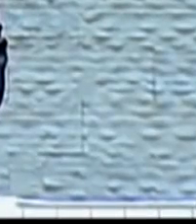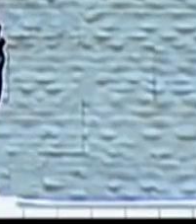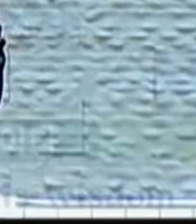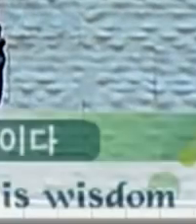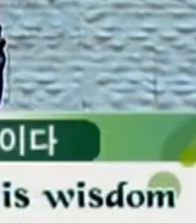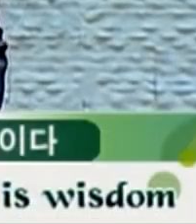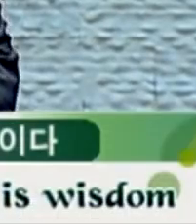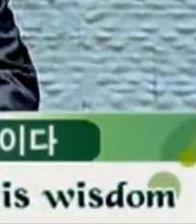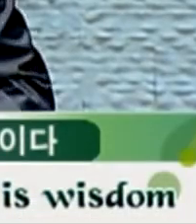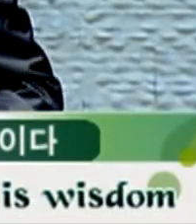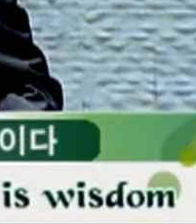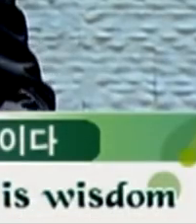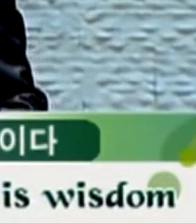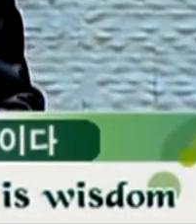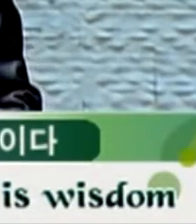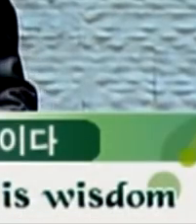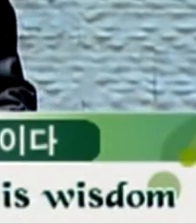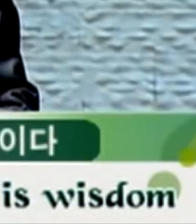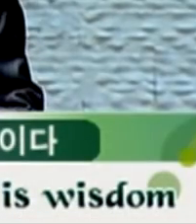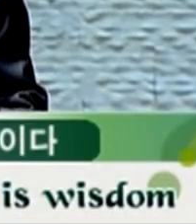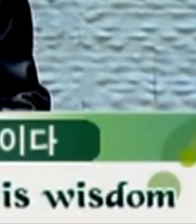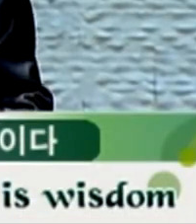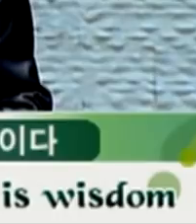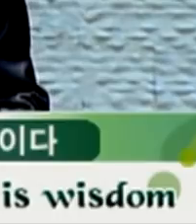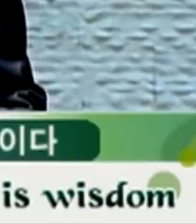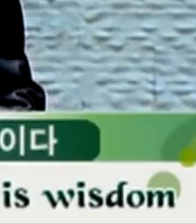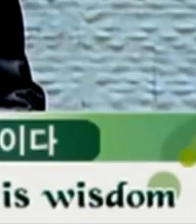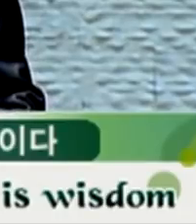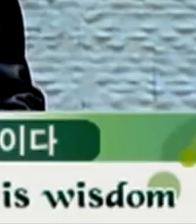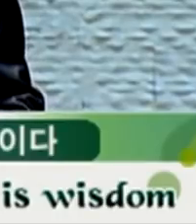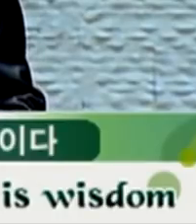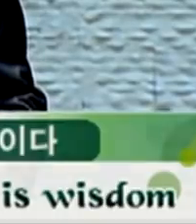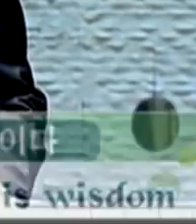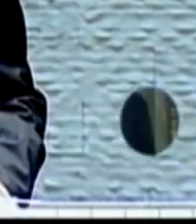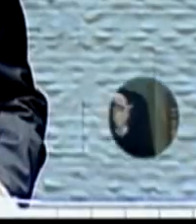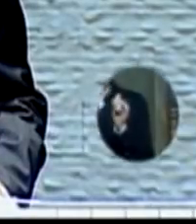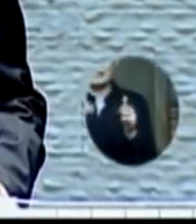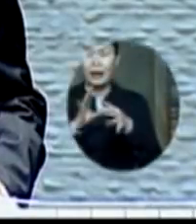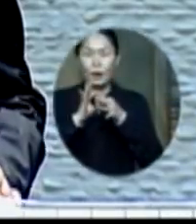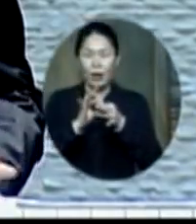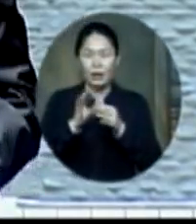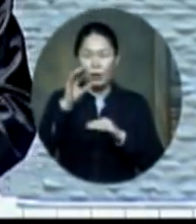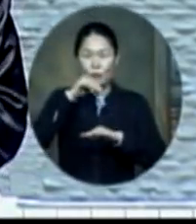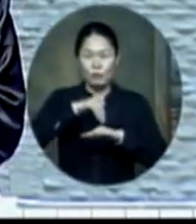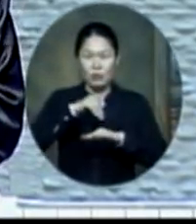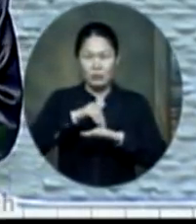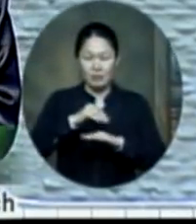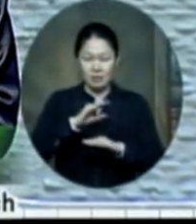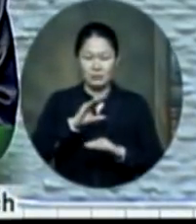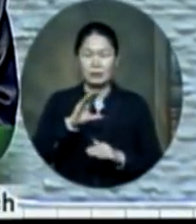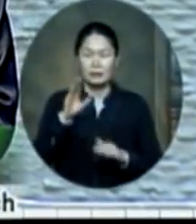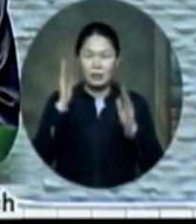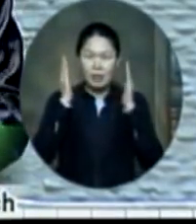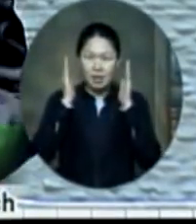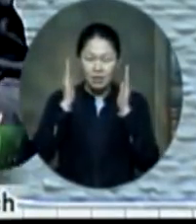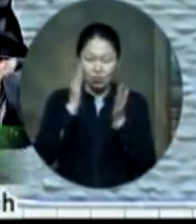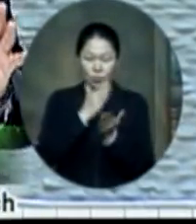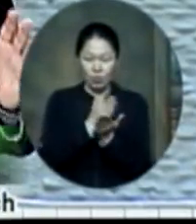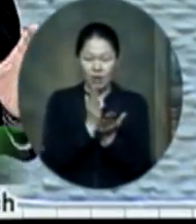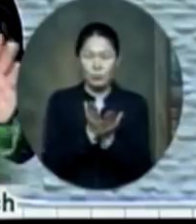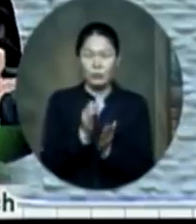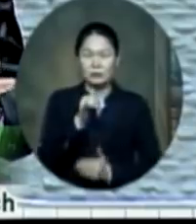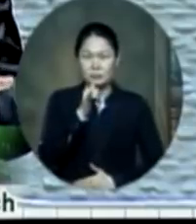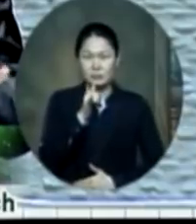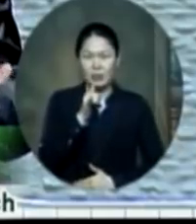제가 신학교에 다닐 때 인간관계 훈련이라는 과목이 있었습니다. 한 번은 한